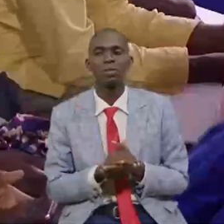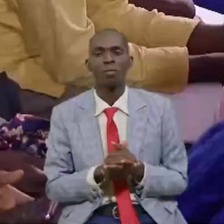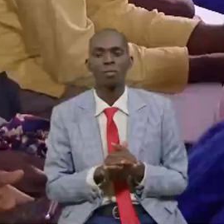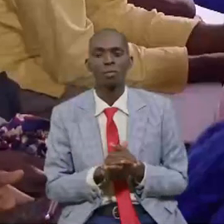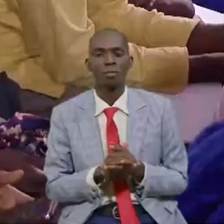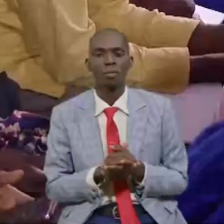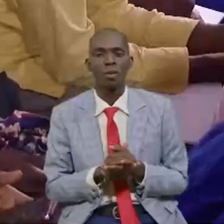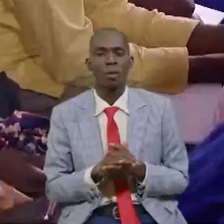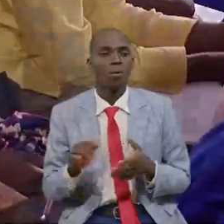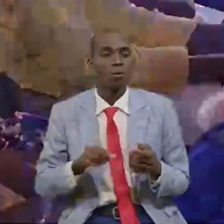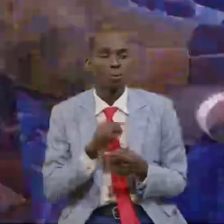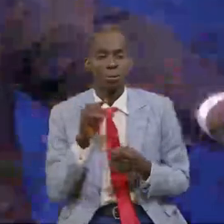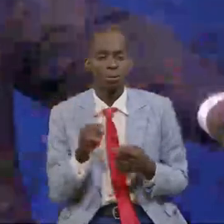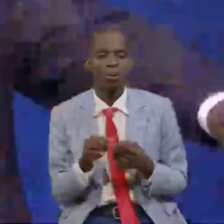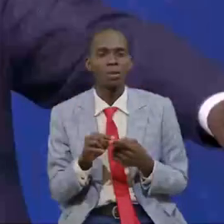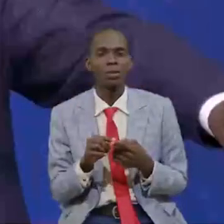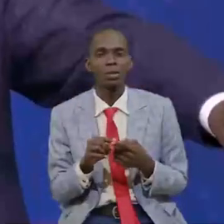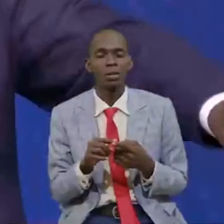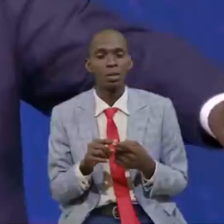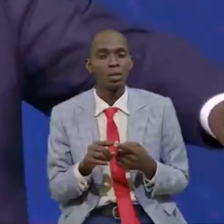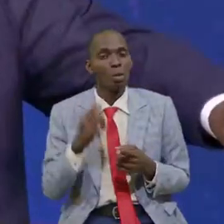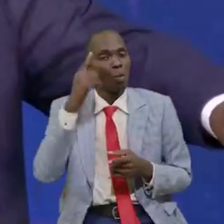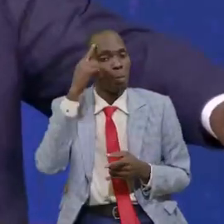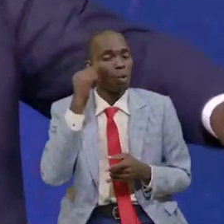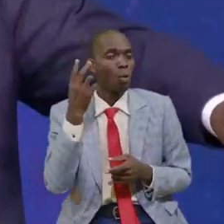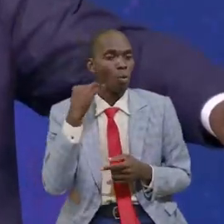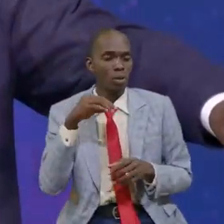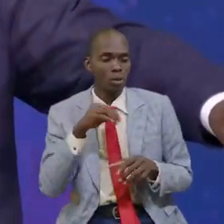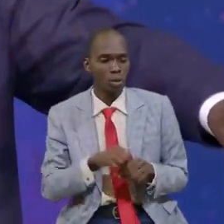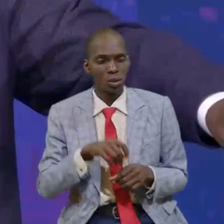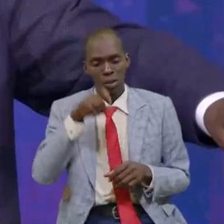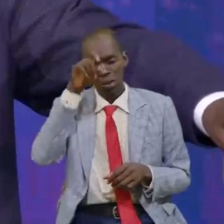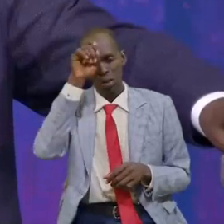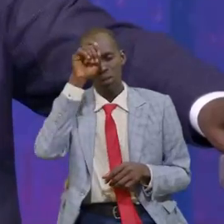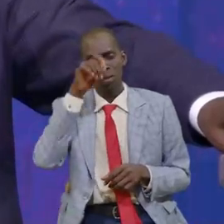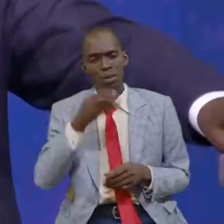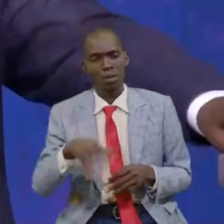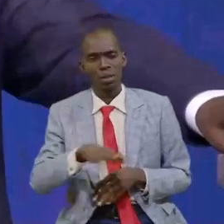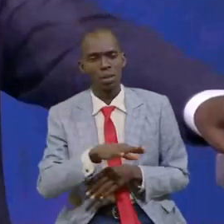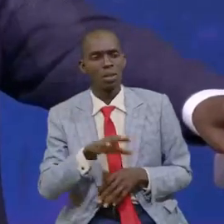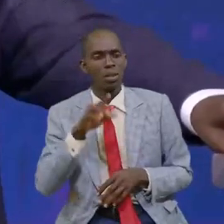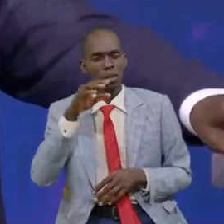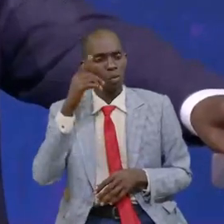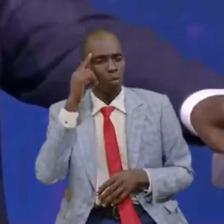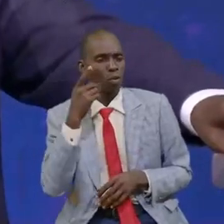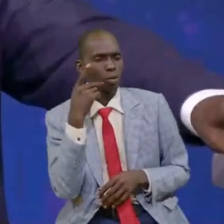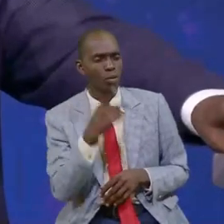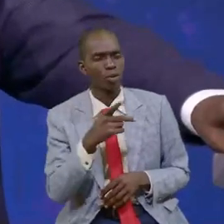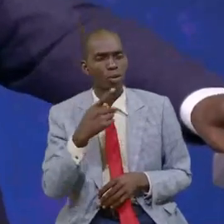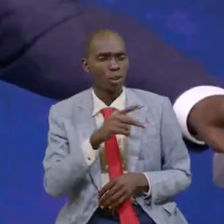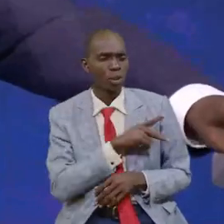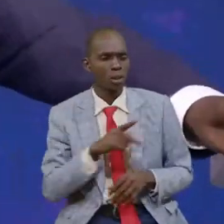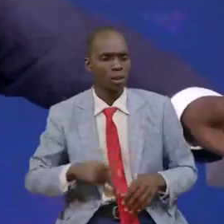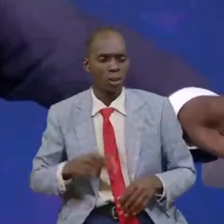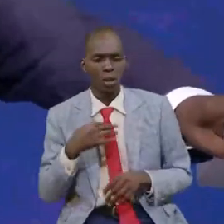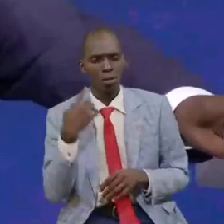comme voyant celui qui est invisible. Quand il était en Égypte, il a vu Pharaon, il a vu la fureur. Il n'a pas